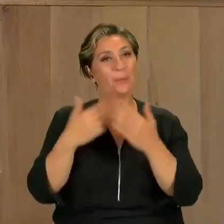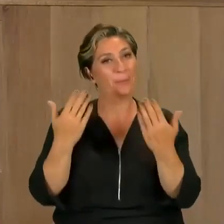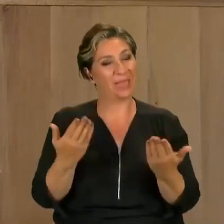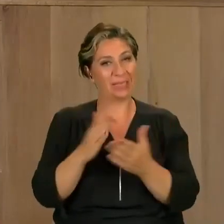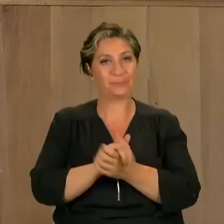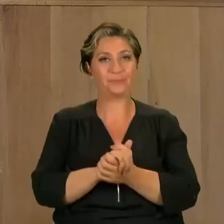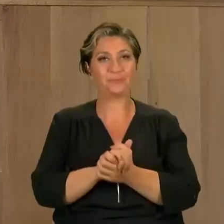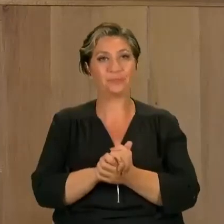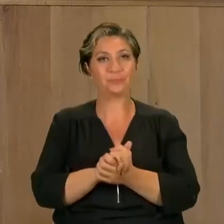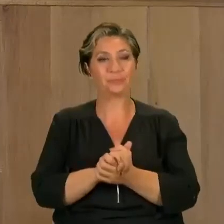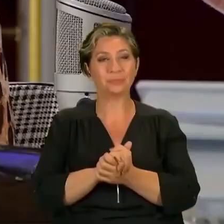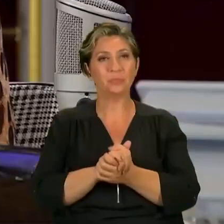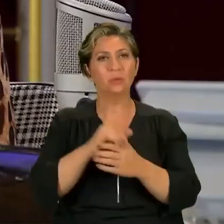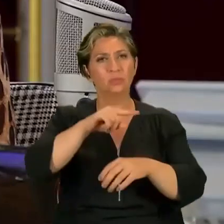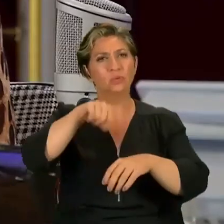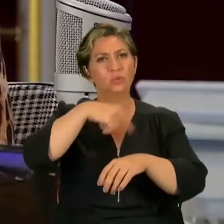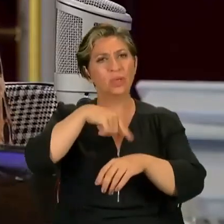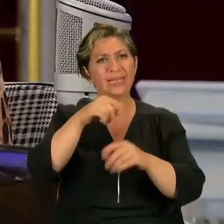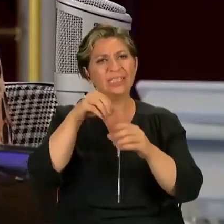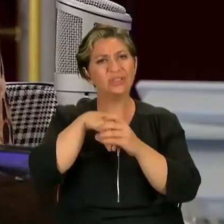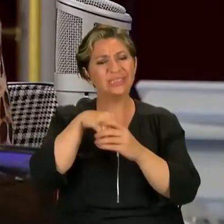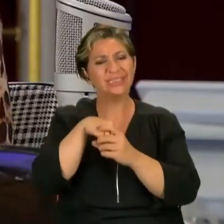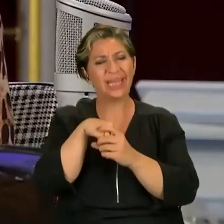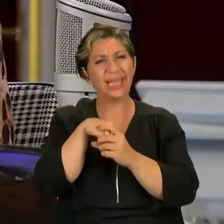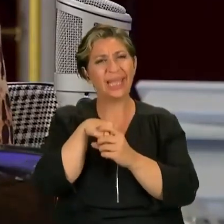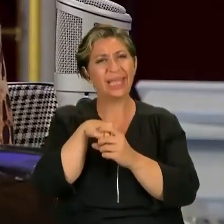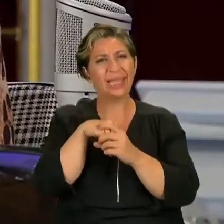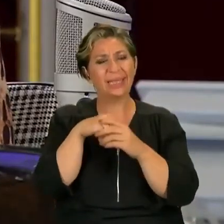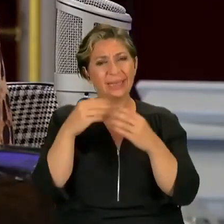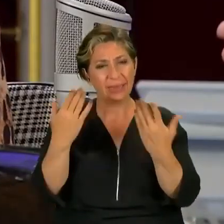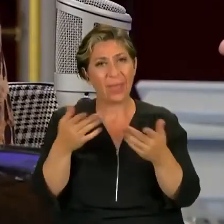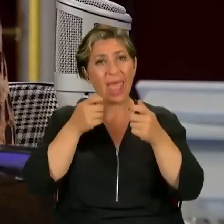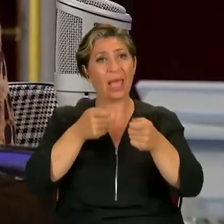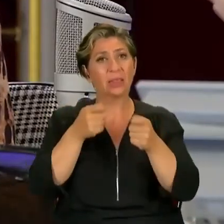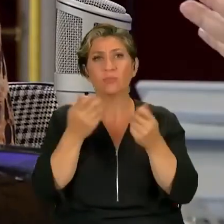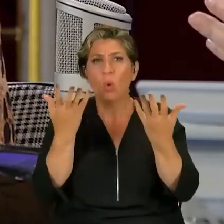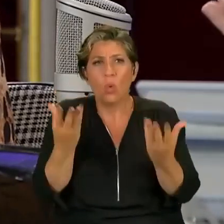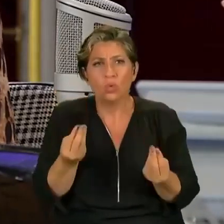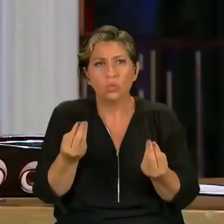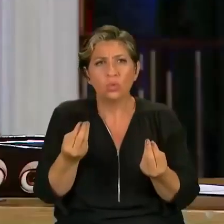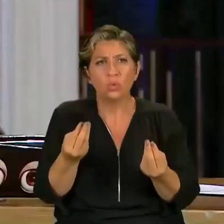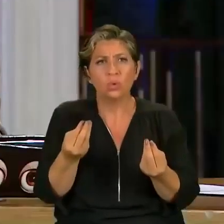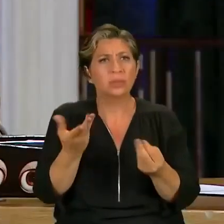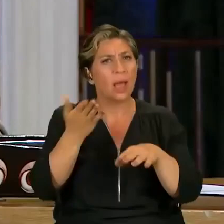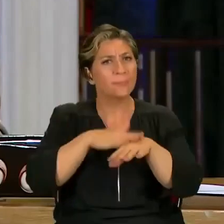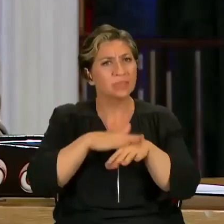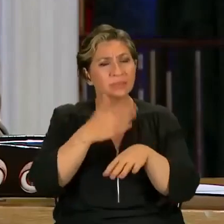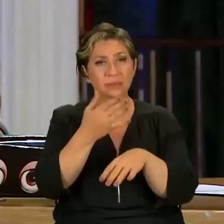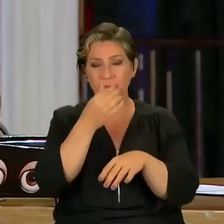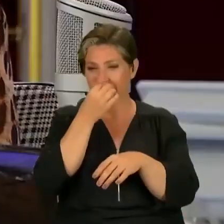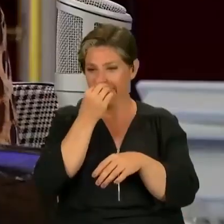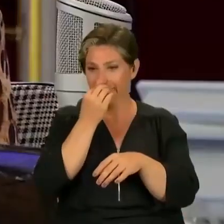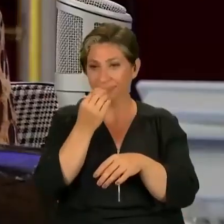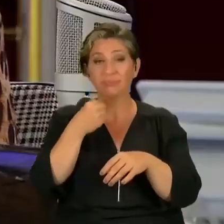Peki bu süreç içerisinde tabii ki eğitim ne oldu? Bu işler ne oldu? Ne yaptınız? Şimdi